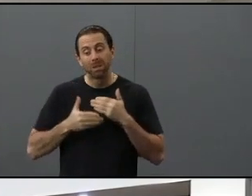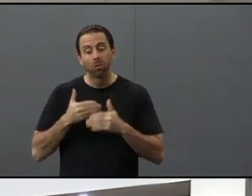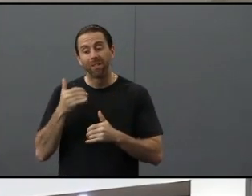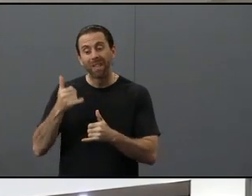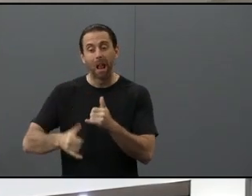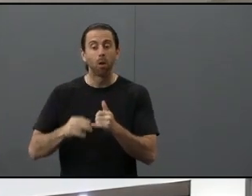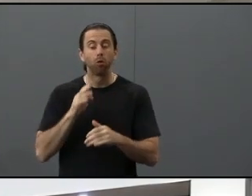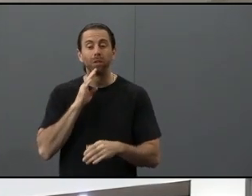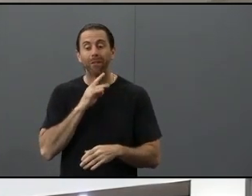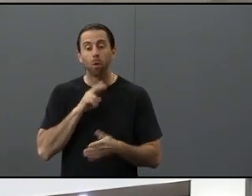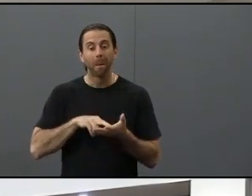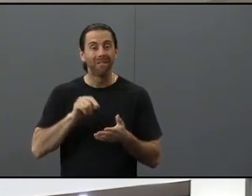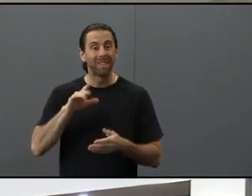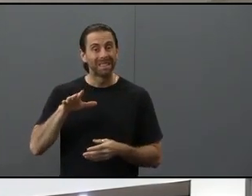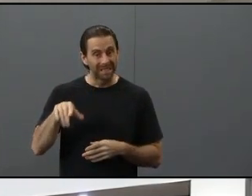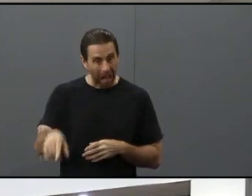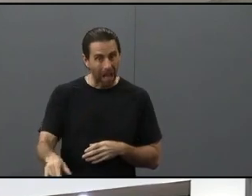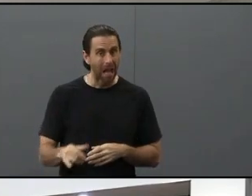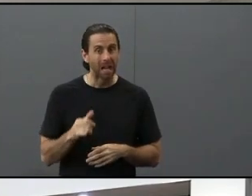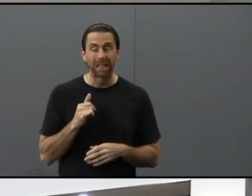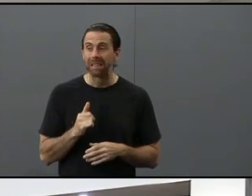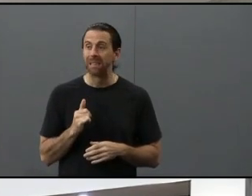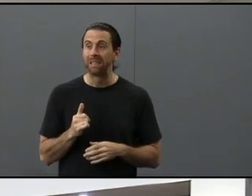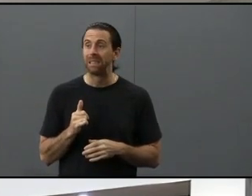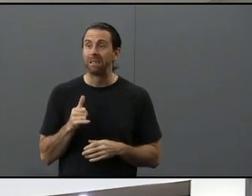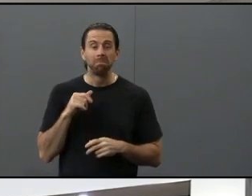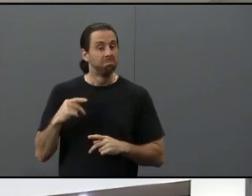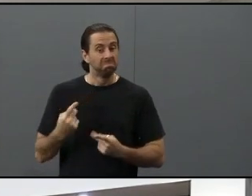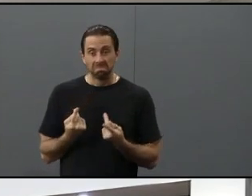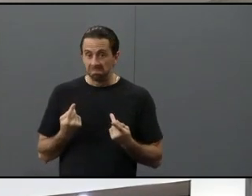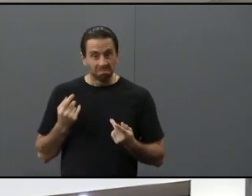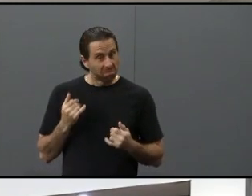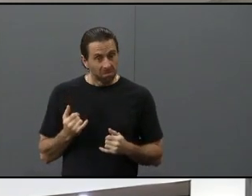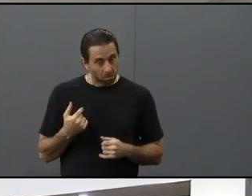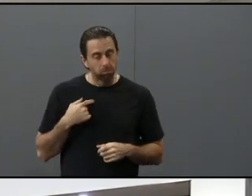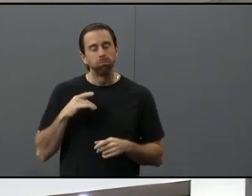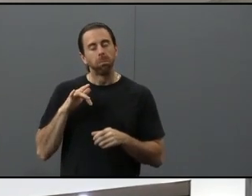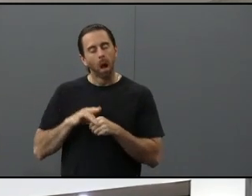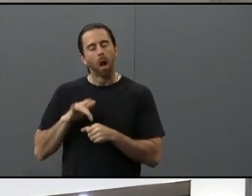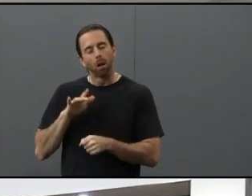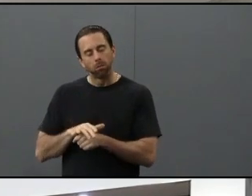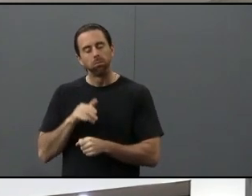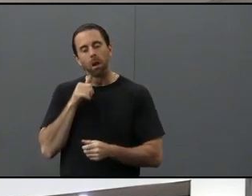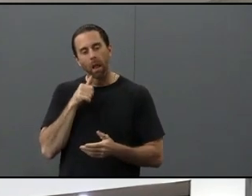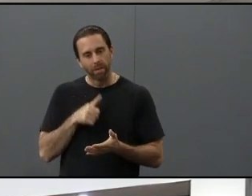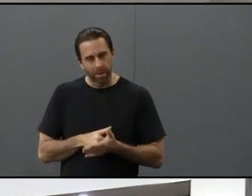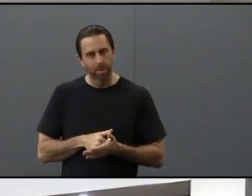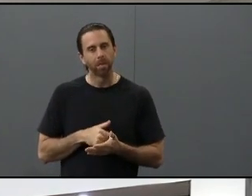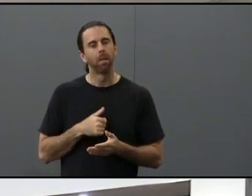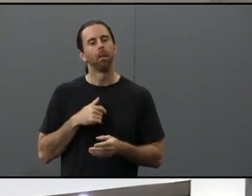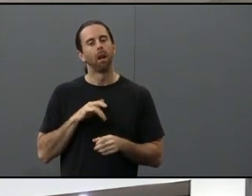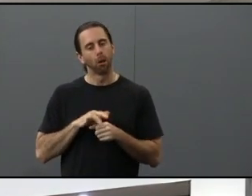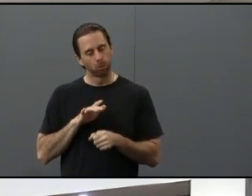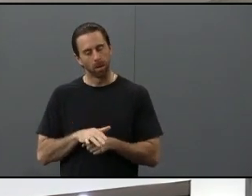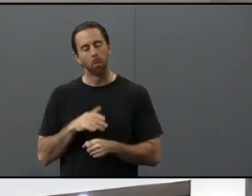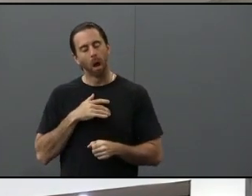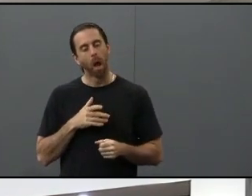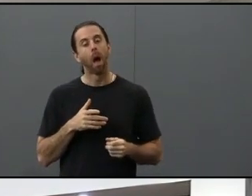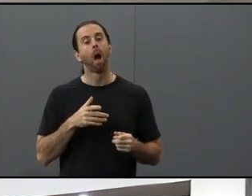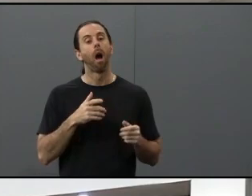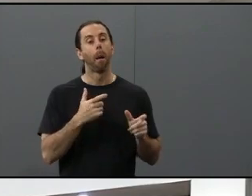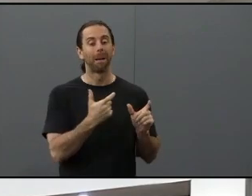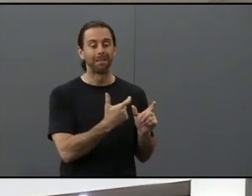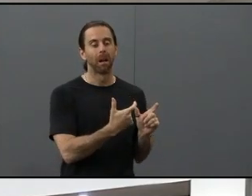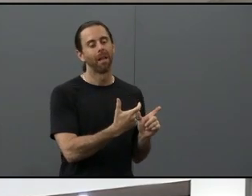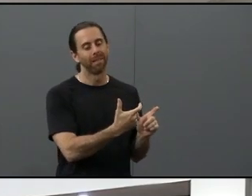en janvier 2025 et qu'elle n'est pas plus permissive nous nous engageons par une lettre d'engagement à déplacer le bâtiment